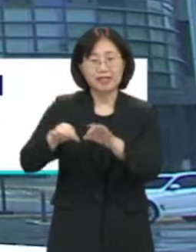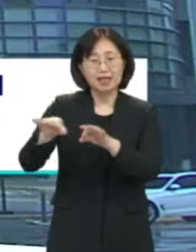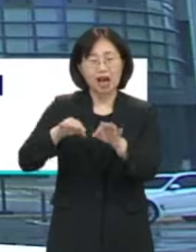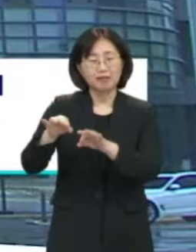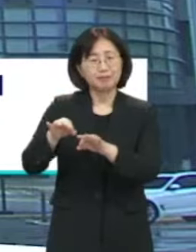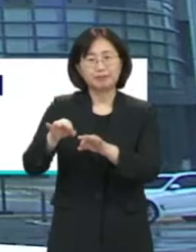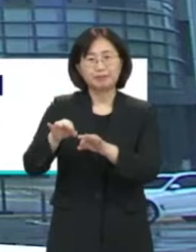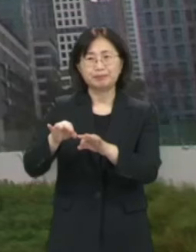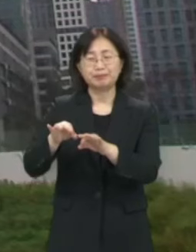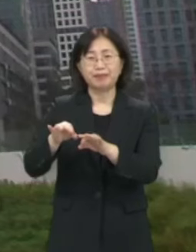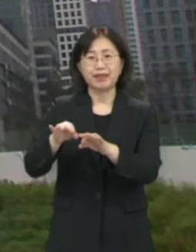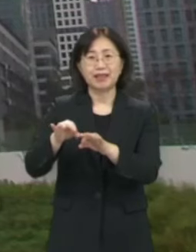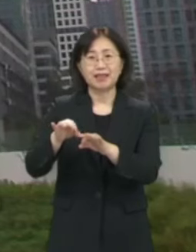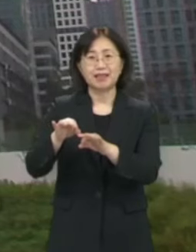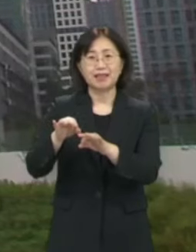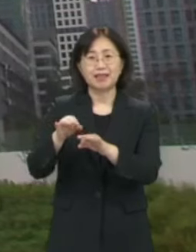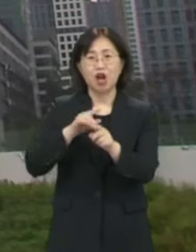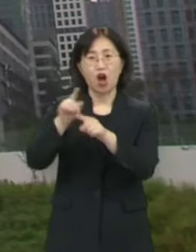기자입니다.